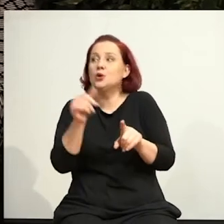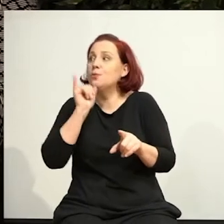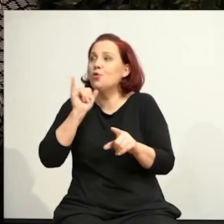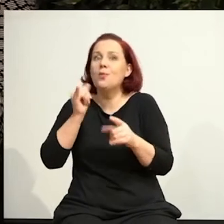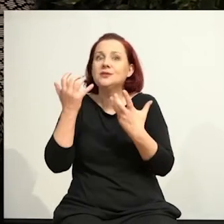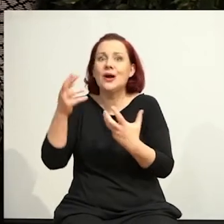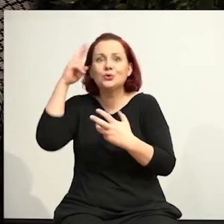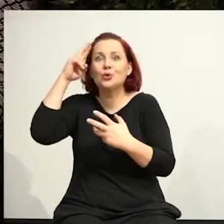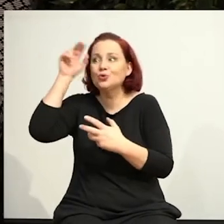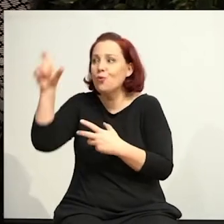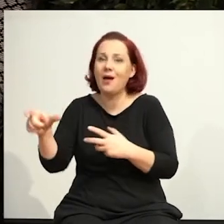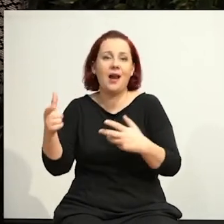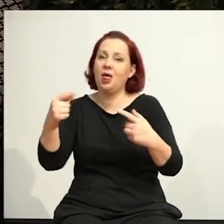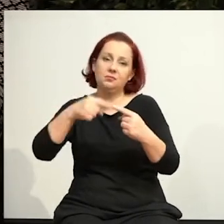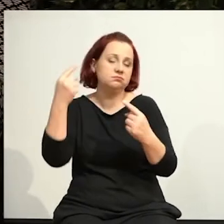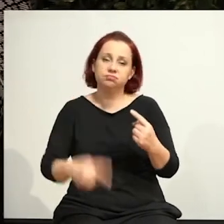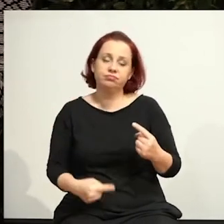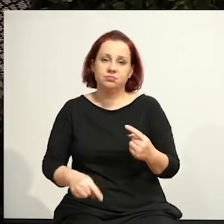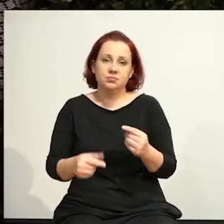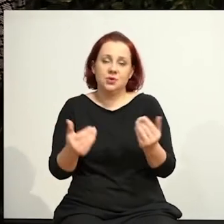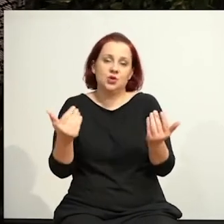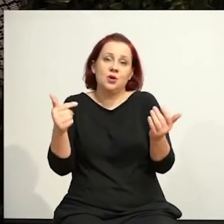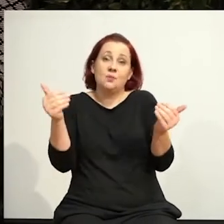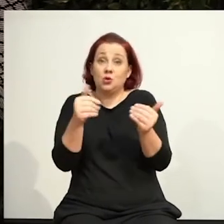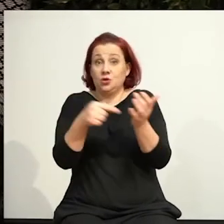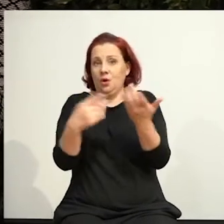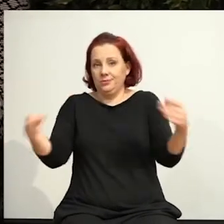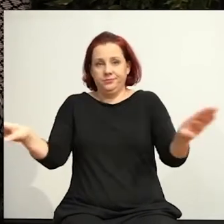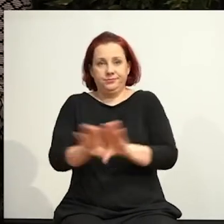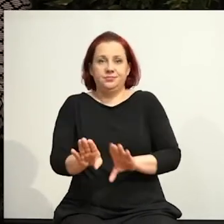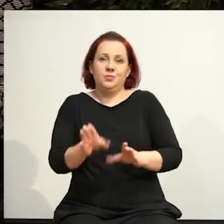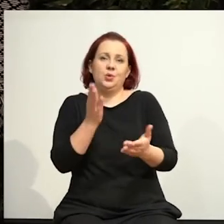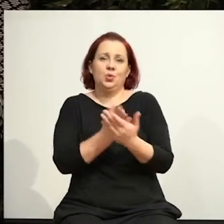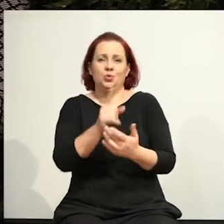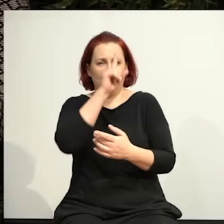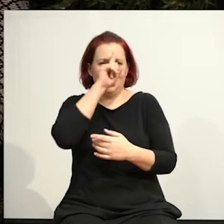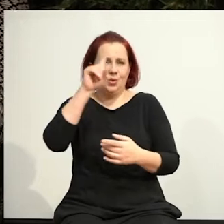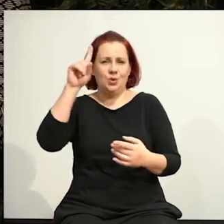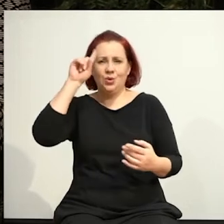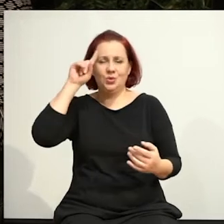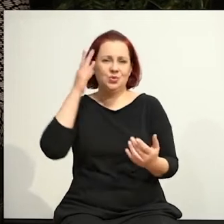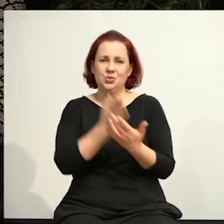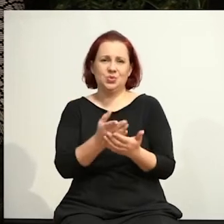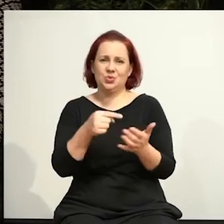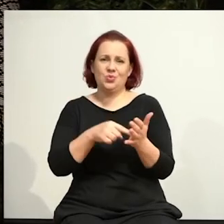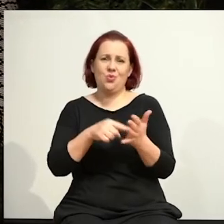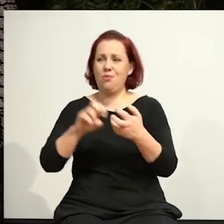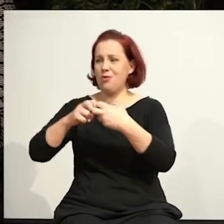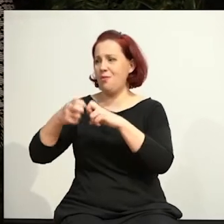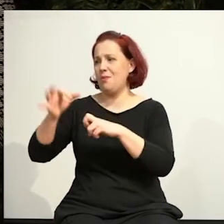też podzielać? Czy to w ogóle jest zamknięty rozdział i jesteśmy już ludźmi daleko, daleko po tym, po tych